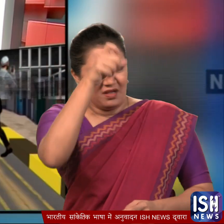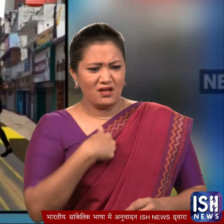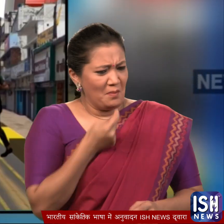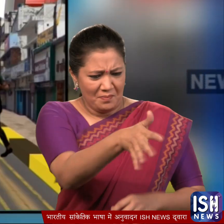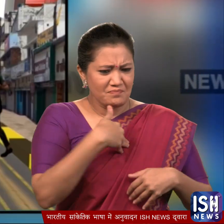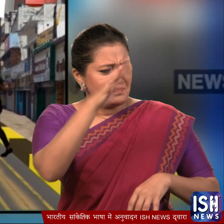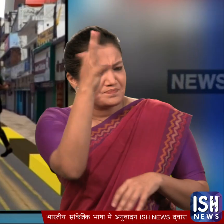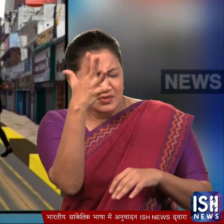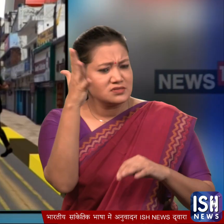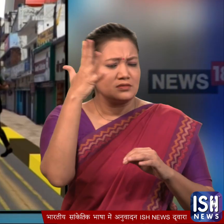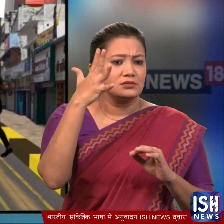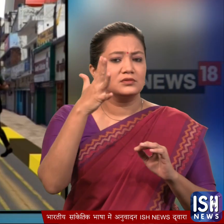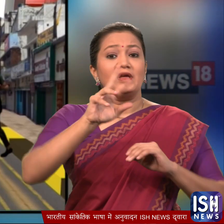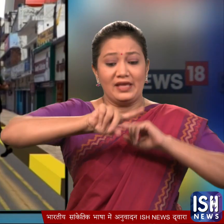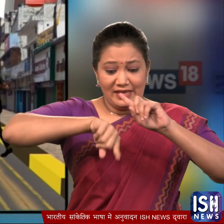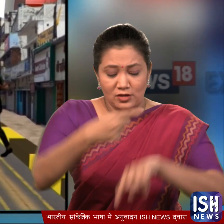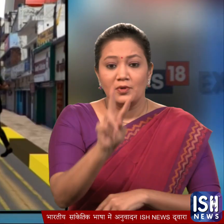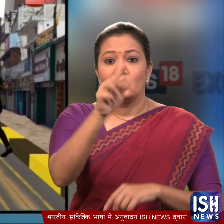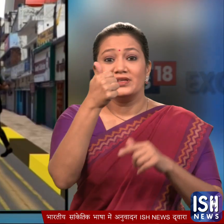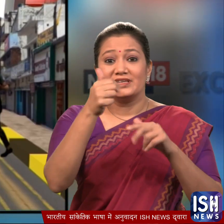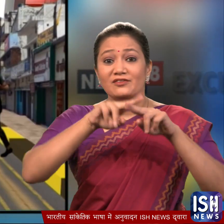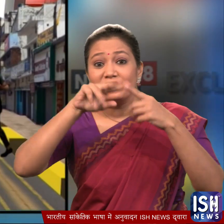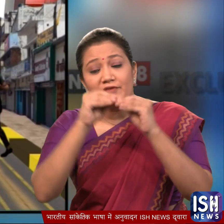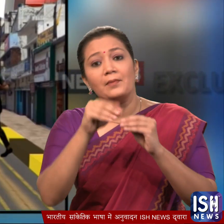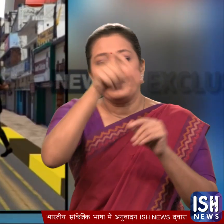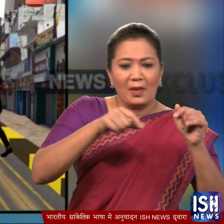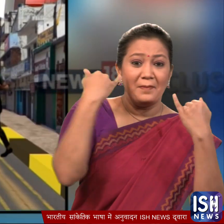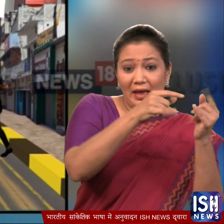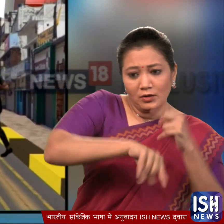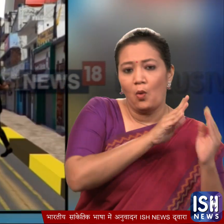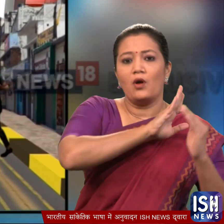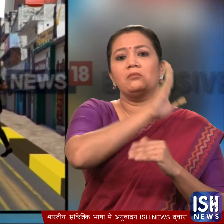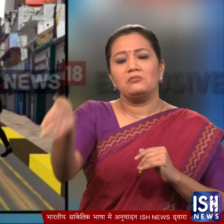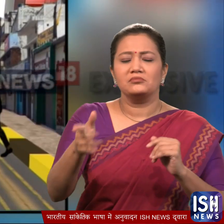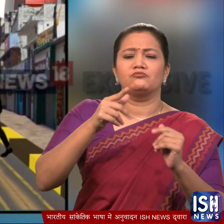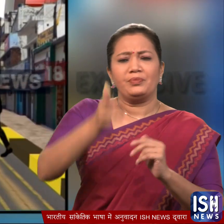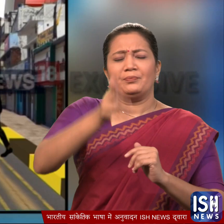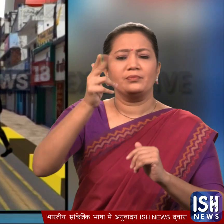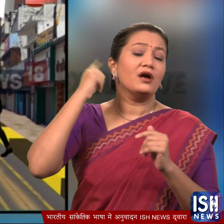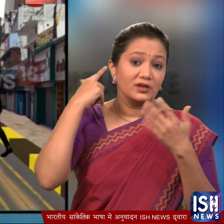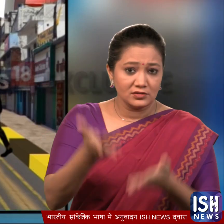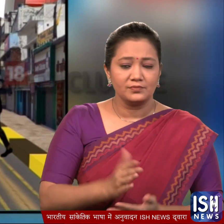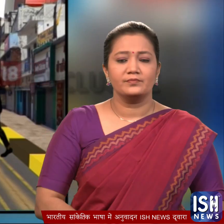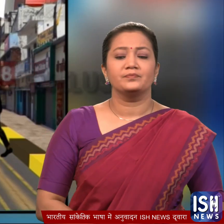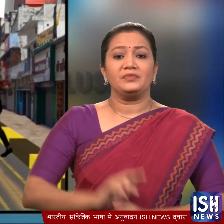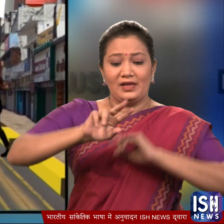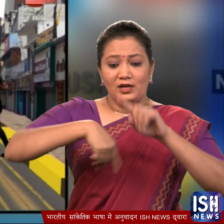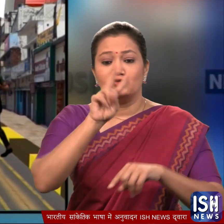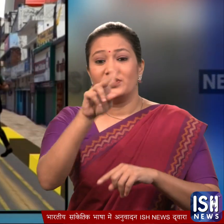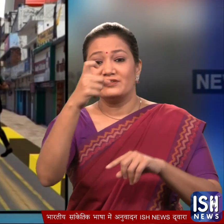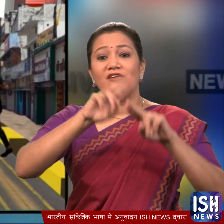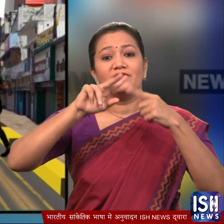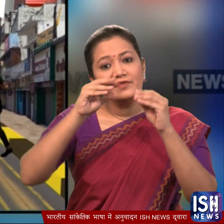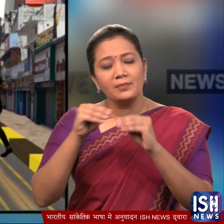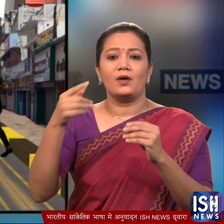ने पैसे देने से मना कर दिया तो अगले ही दिन यानी 26 फरवरी को कुछ बदमाश उसके मोहल्ले में पहुंचे और उन्होंने वहां गोलियां चलाई। 27 फरवरी को इस